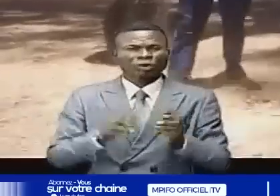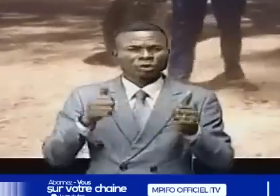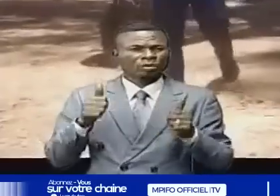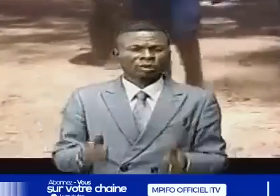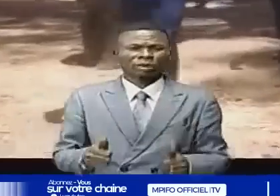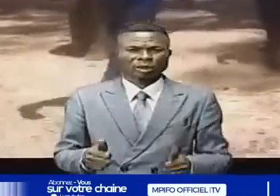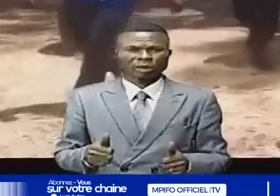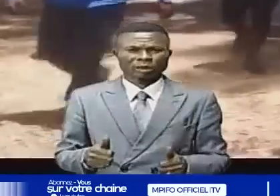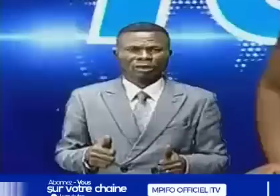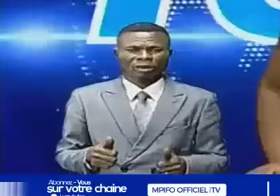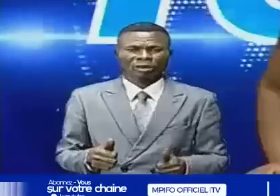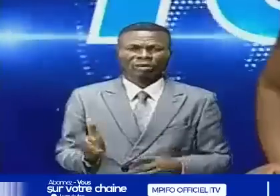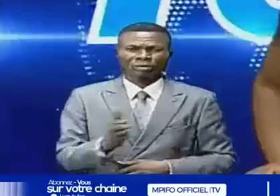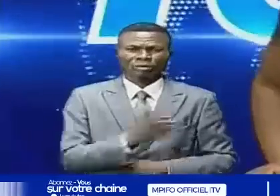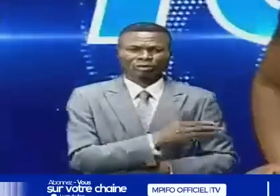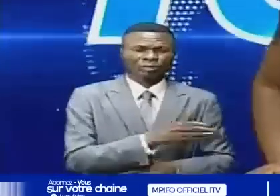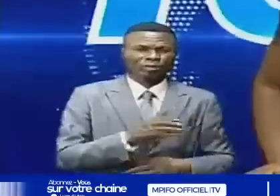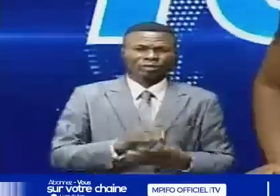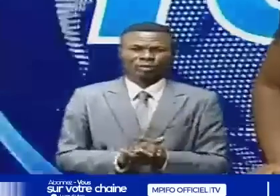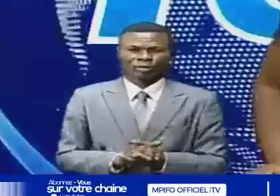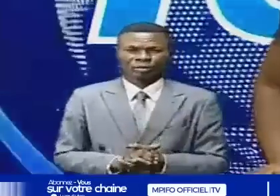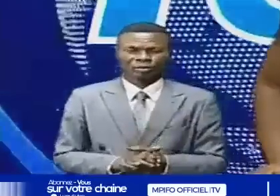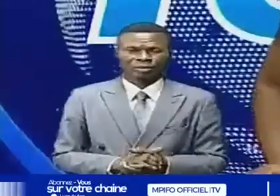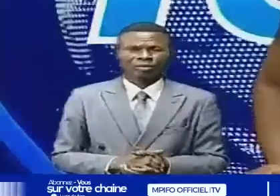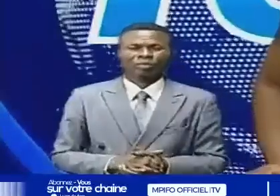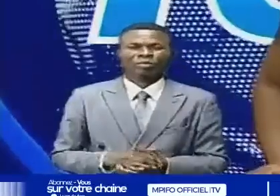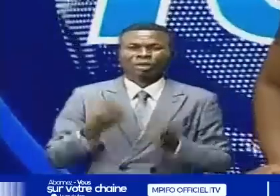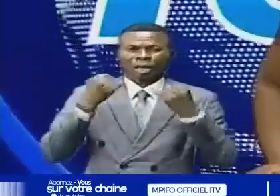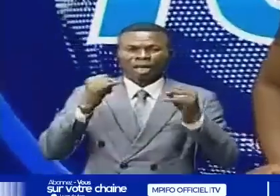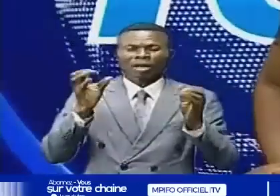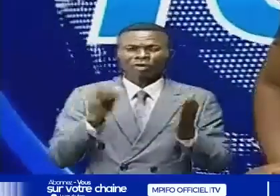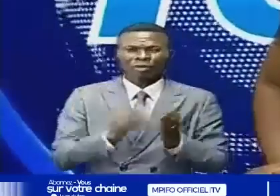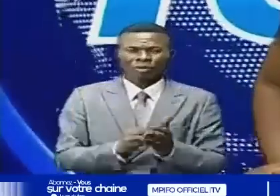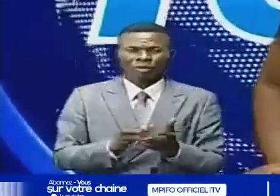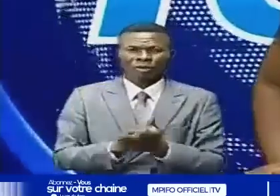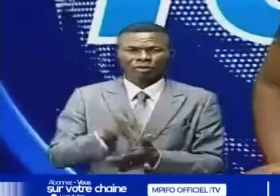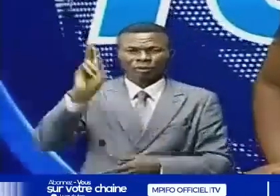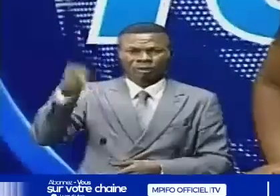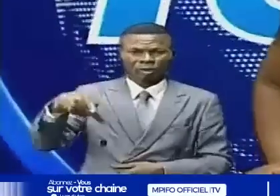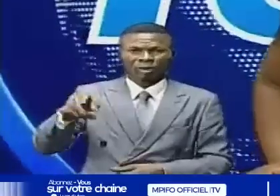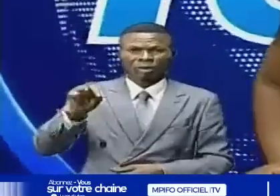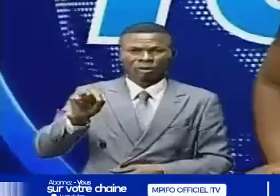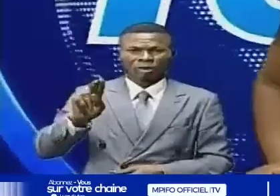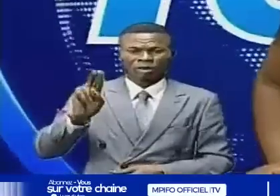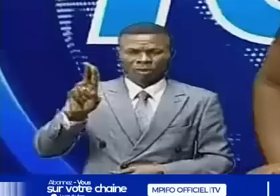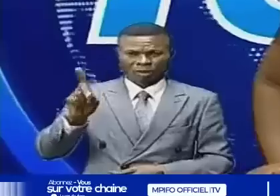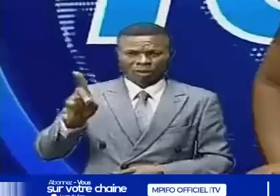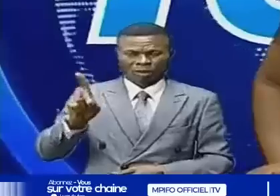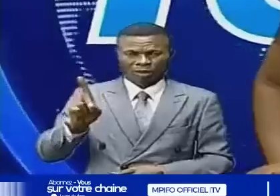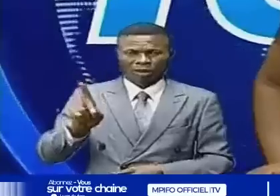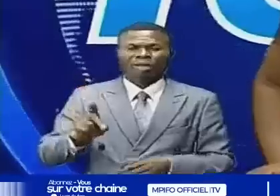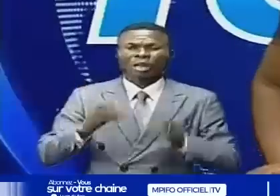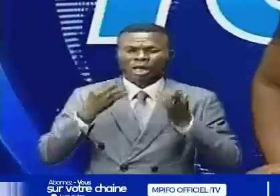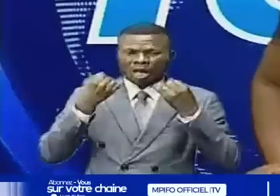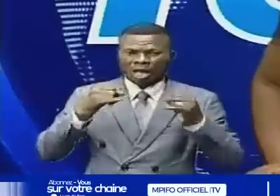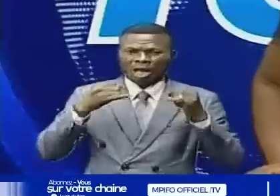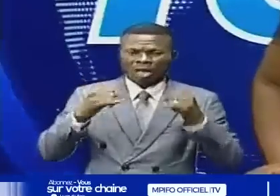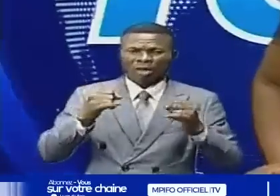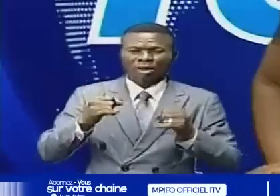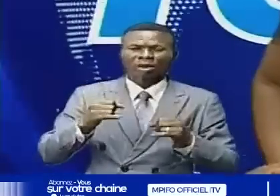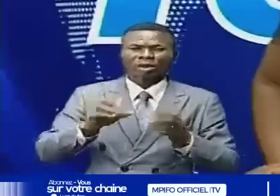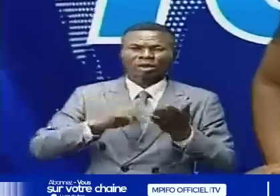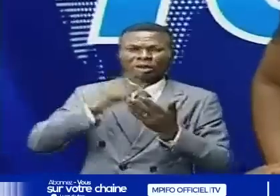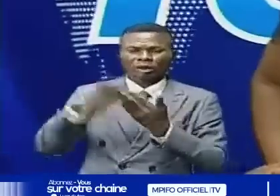conditions requises. Dans le reste de l'actualité, le PNUD a organisé un atelier d'actualisation du plan de